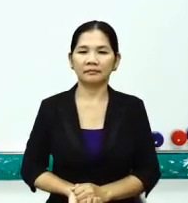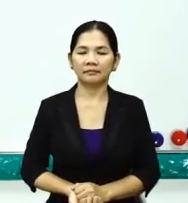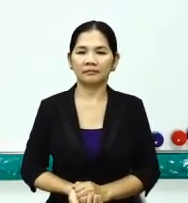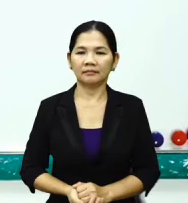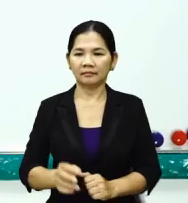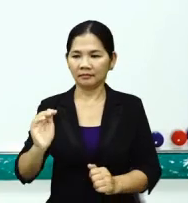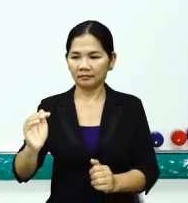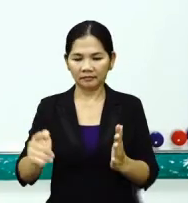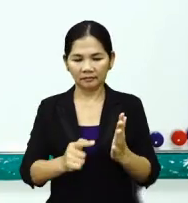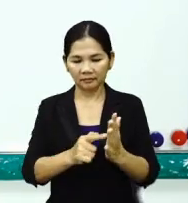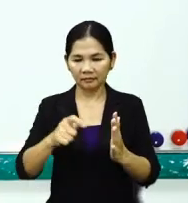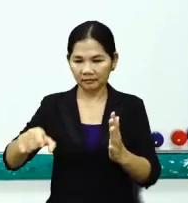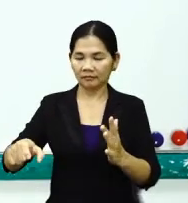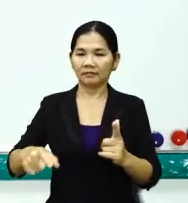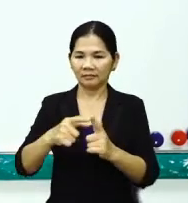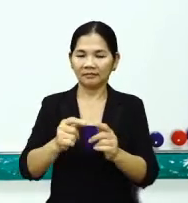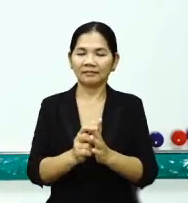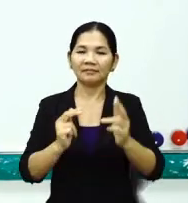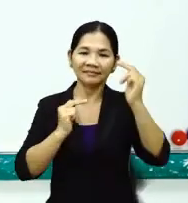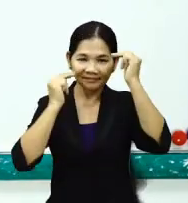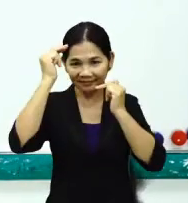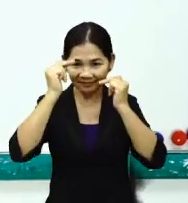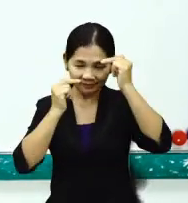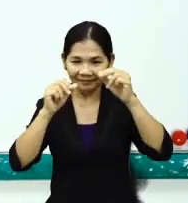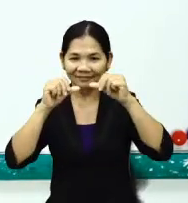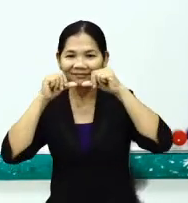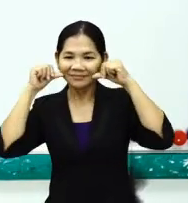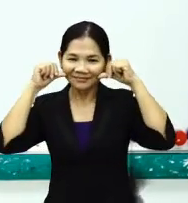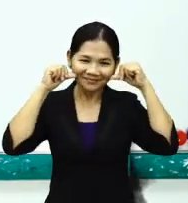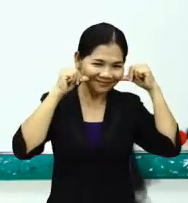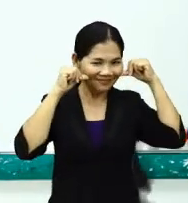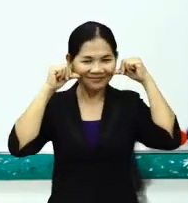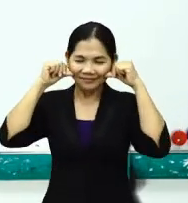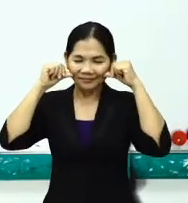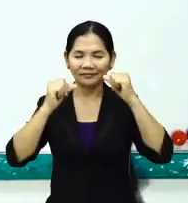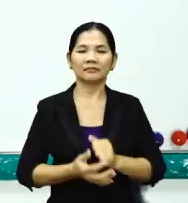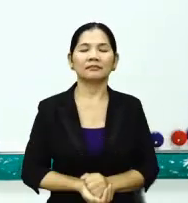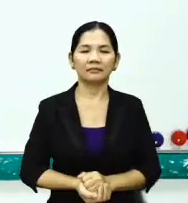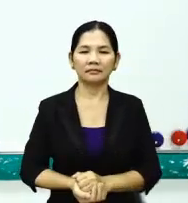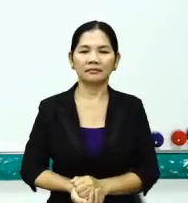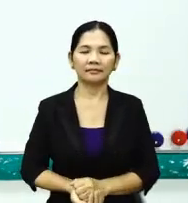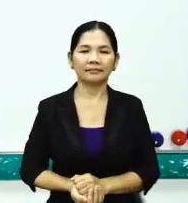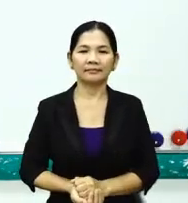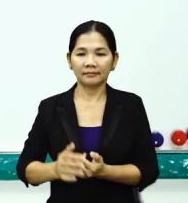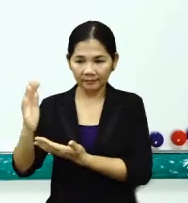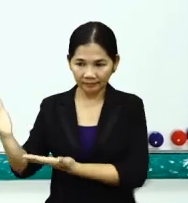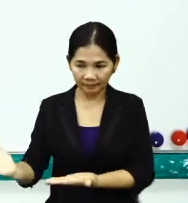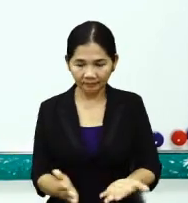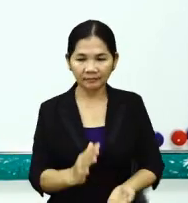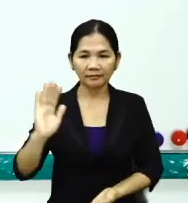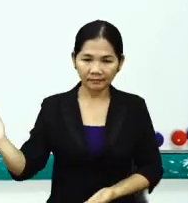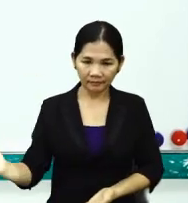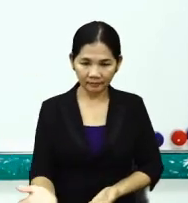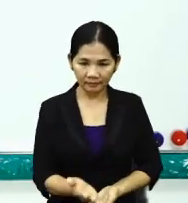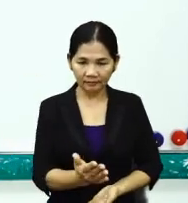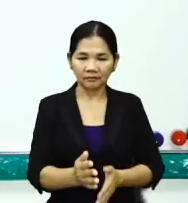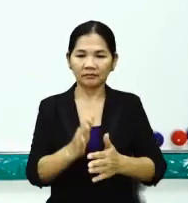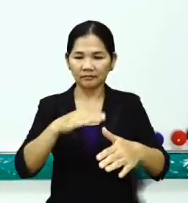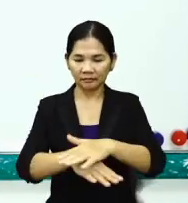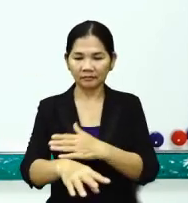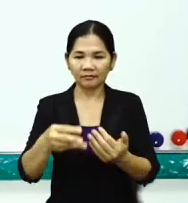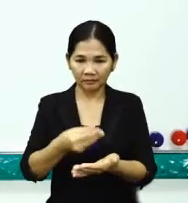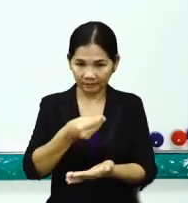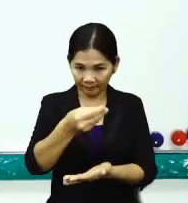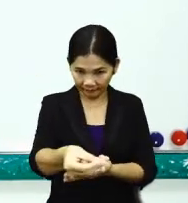sổ phí miên tực mục nhỏ nhém ăn chớn nhiều chỗ